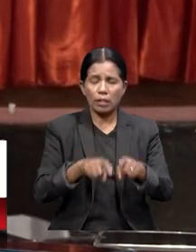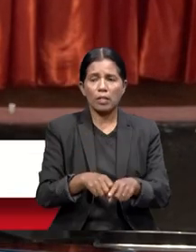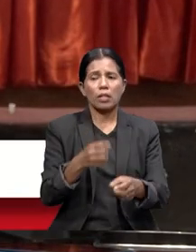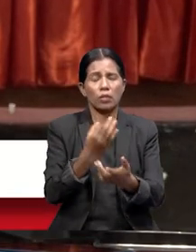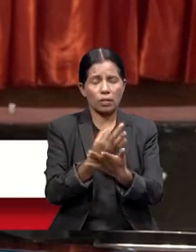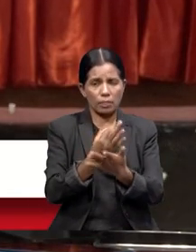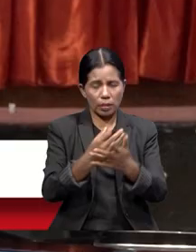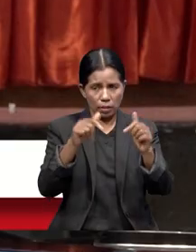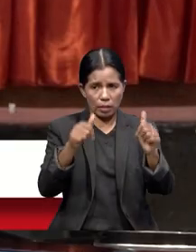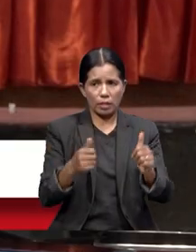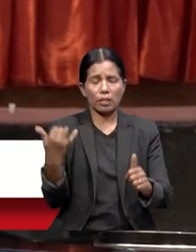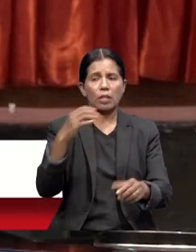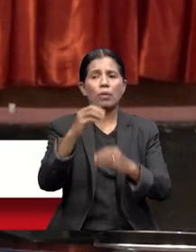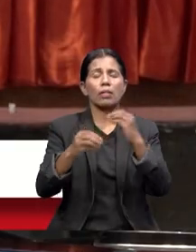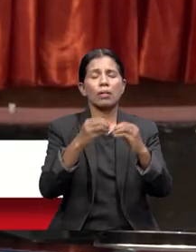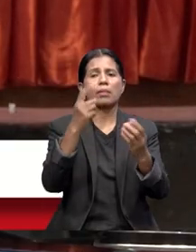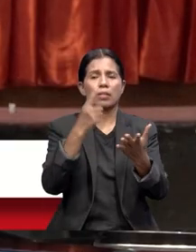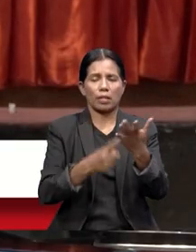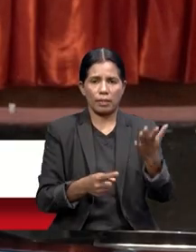orsamento dadi significa saida.